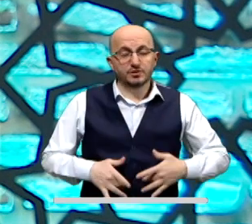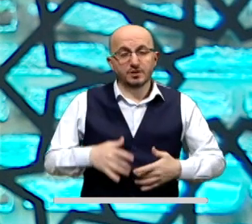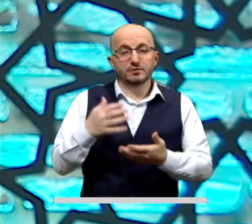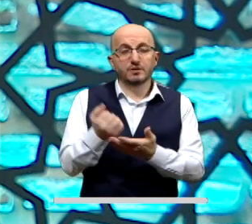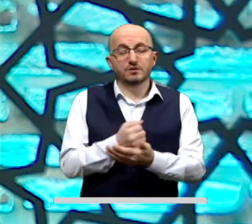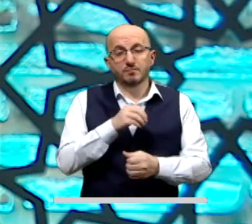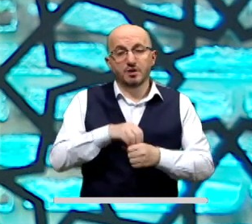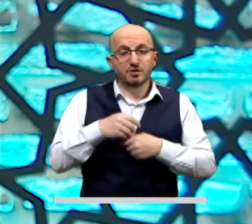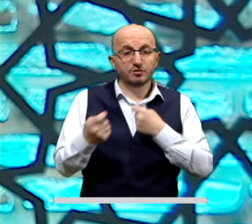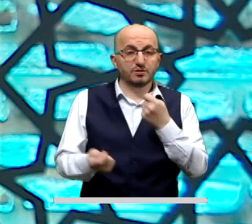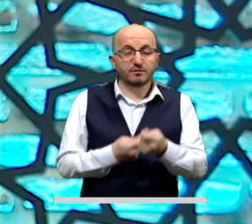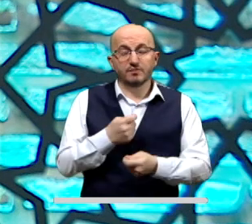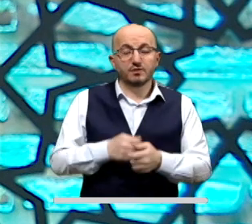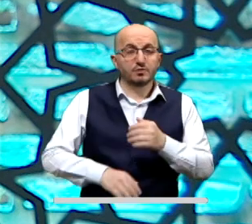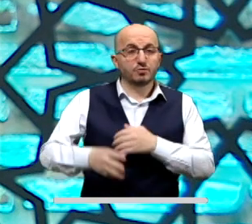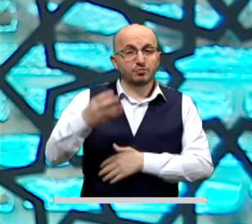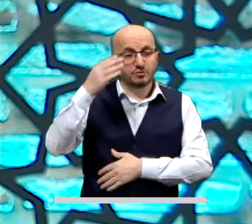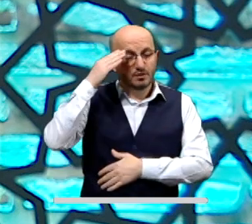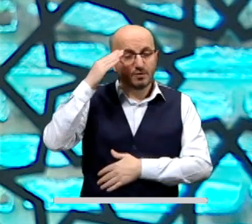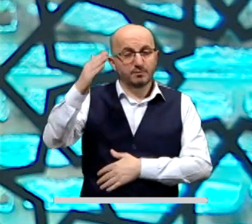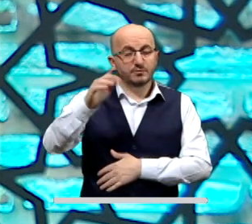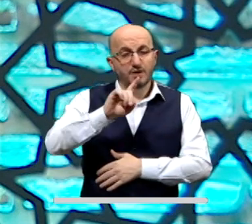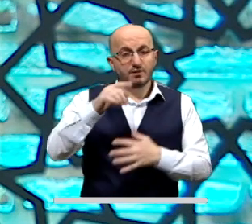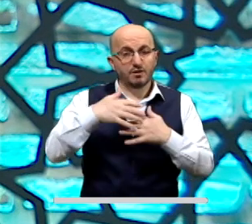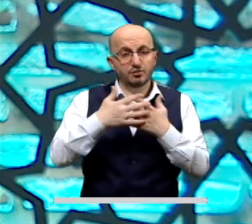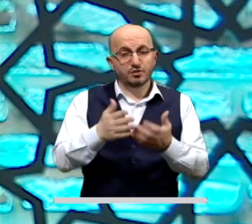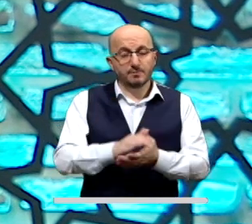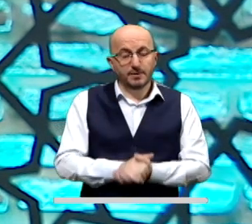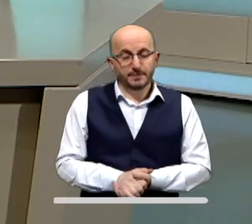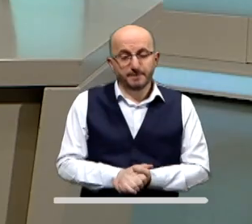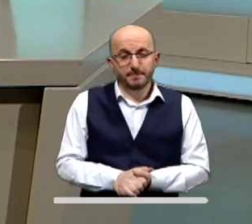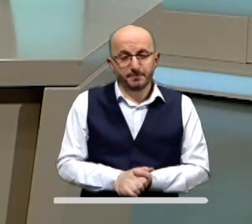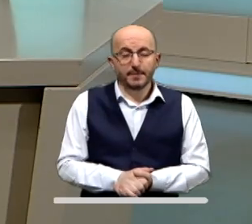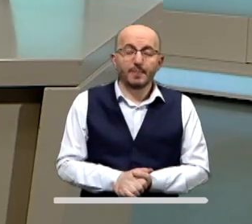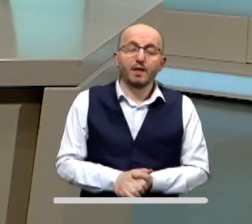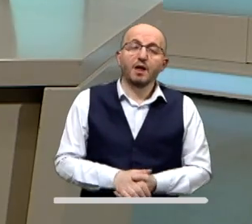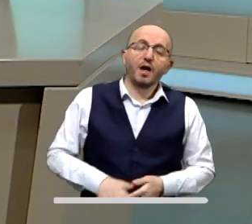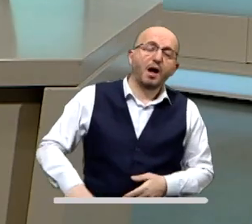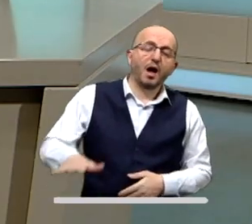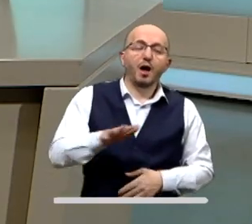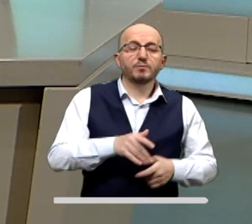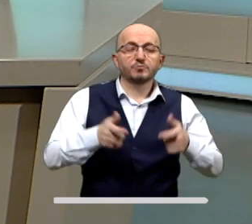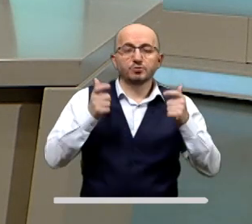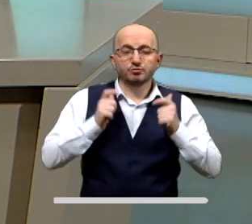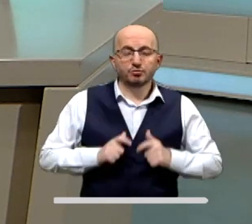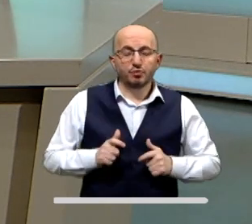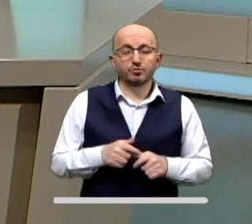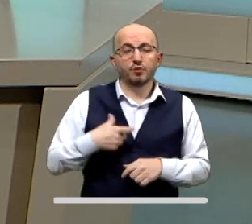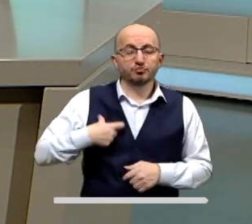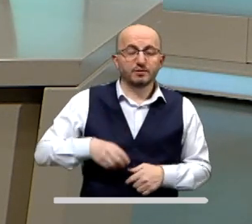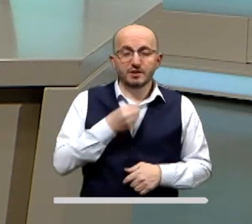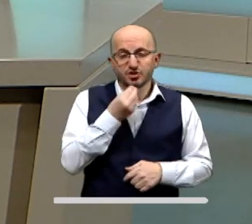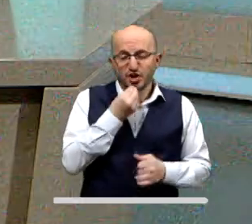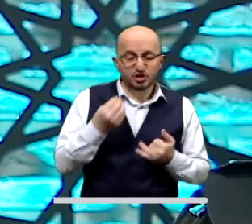kazanmak için gayret eder Gaziantep'e çok çok selam ediyoruz Hayırlı akşamlar Yani bu hepimizin sorunu değil mi hocam özellikle genç